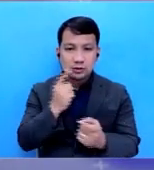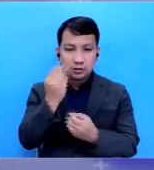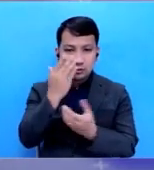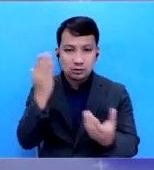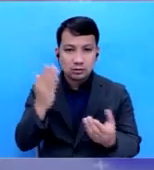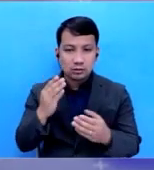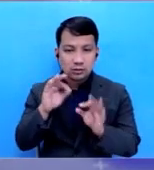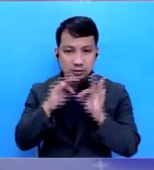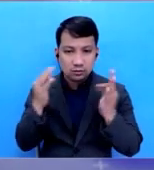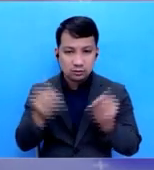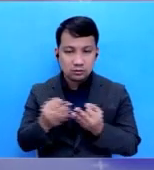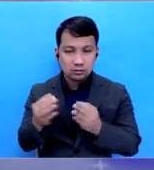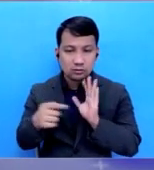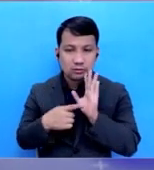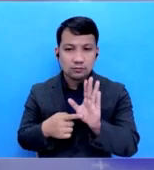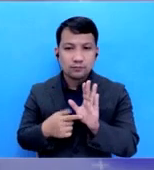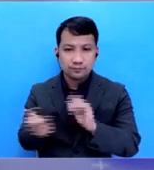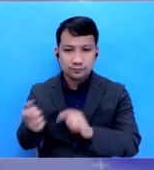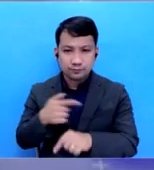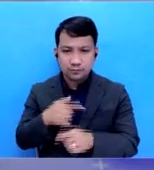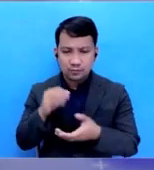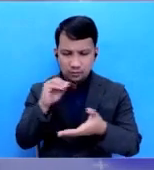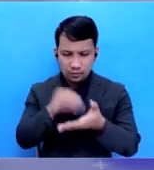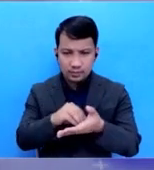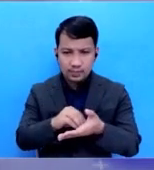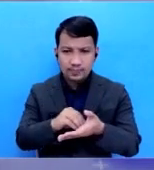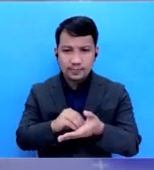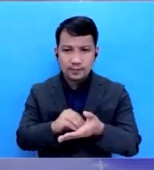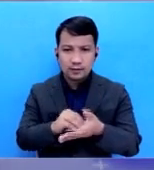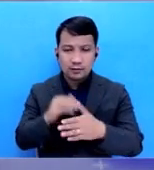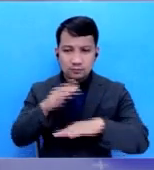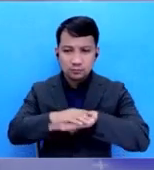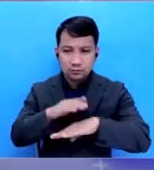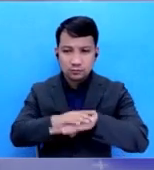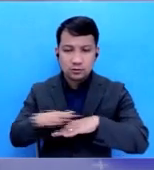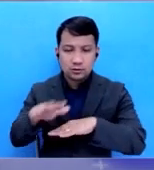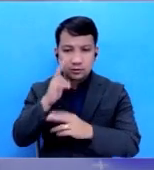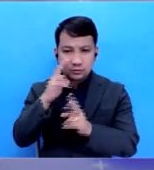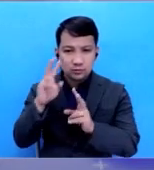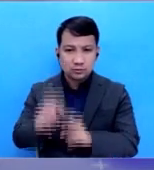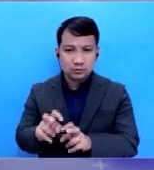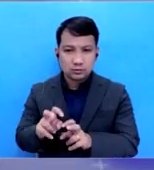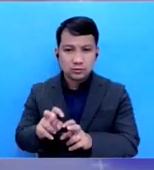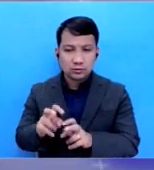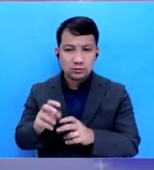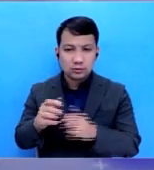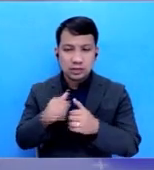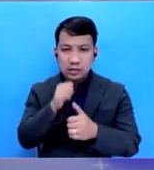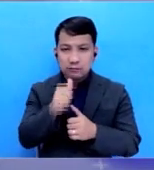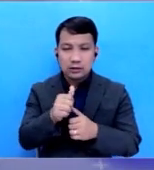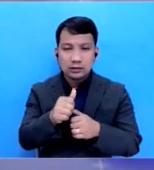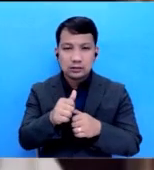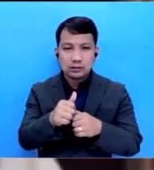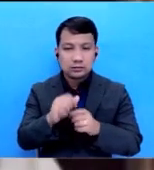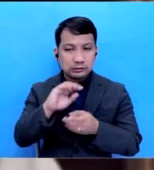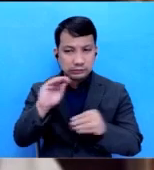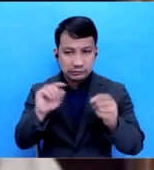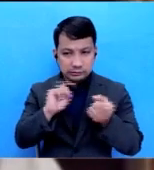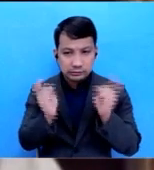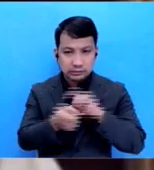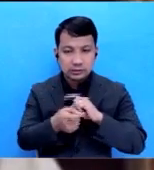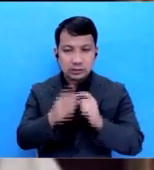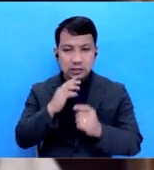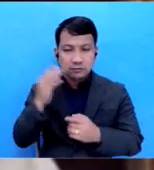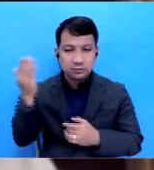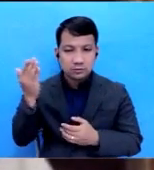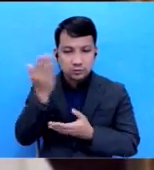kaanak ng ilan sa mga testigo, nakasaad na pinagbabantaan ng ilang testigo para bawiin raw ang kanilang testimonya. Nanindigan